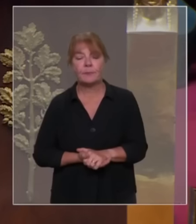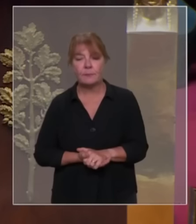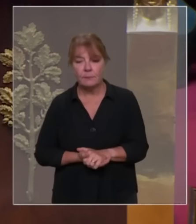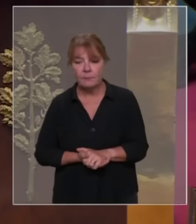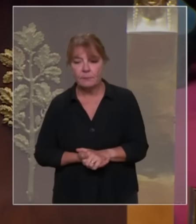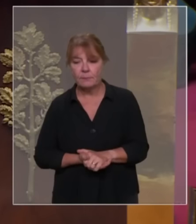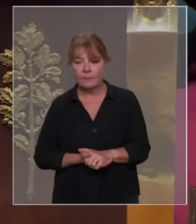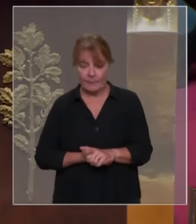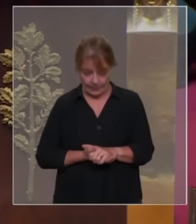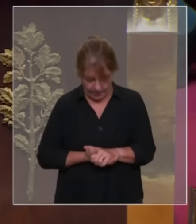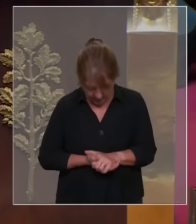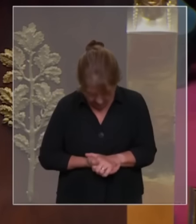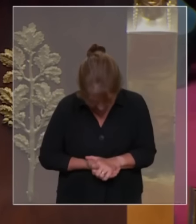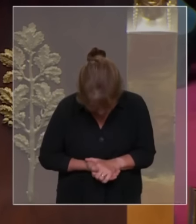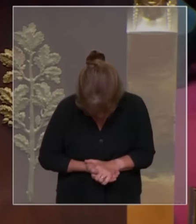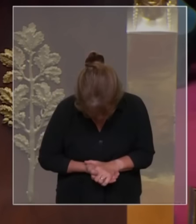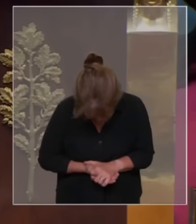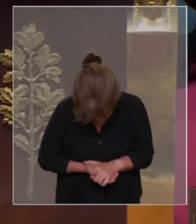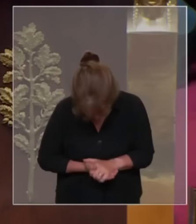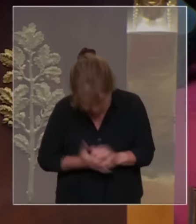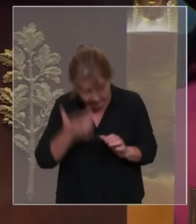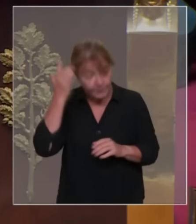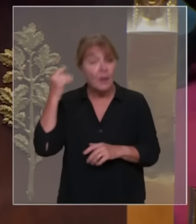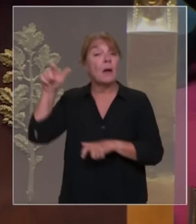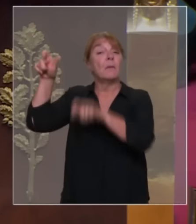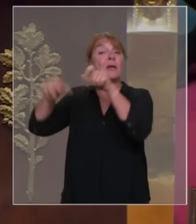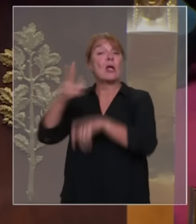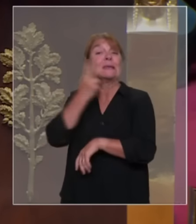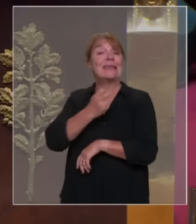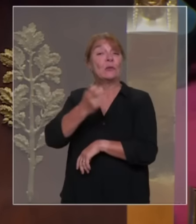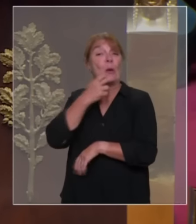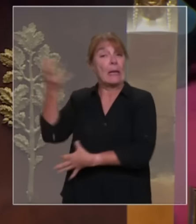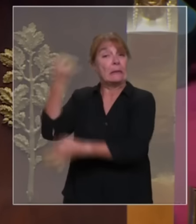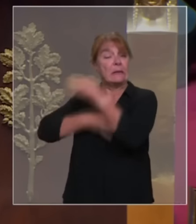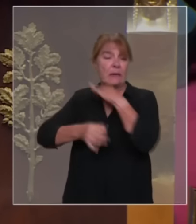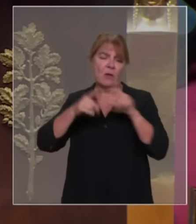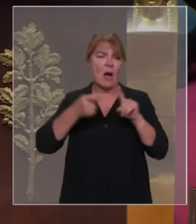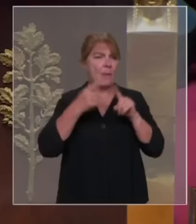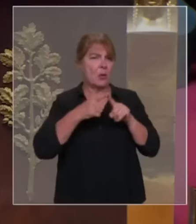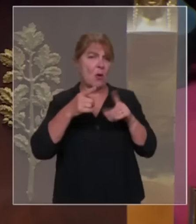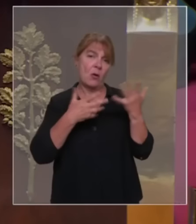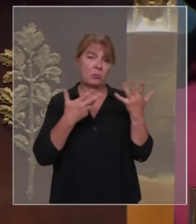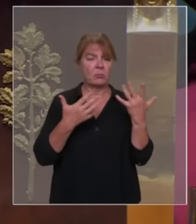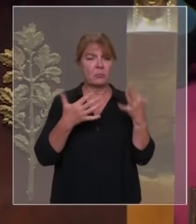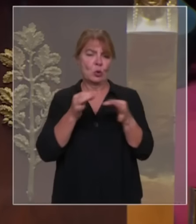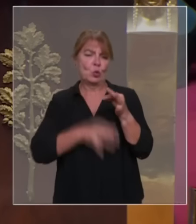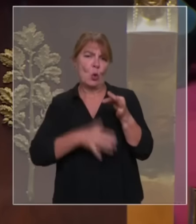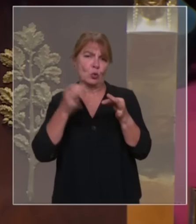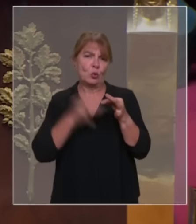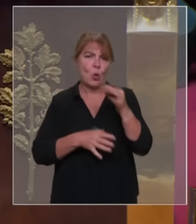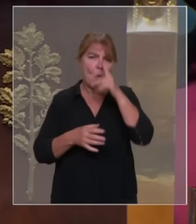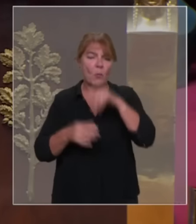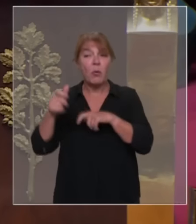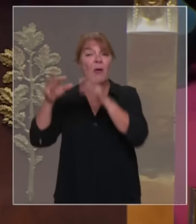Les Français nous demandent aussi de trouver des solutions avec les pays d'origine et les pays de